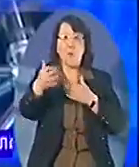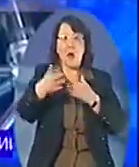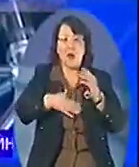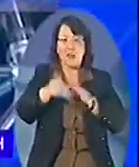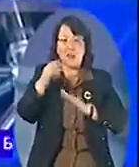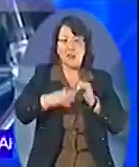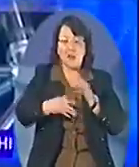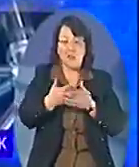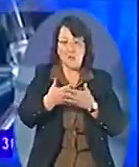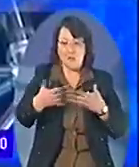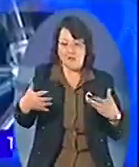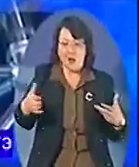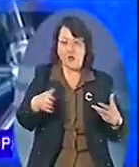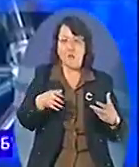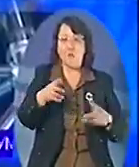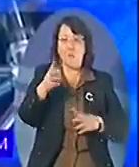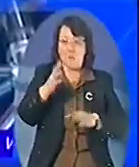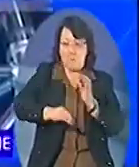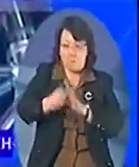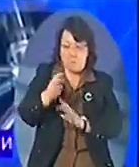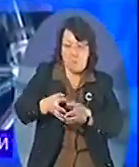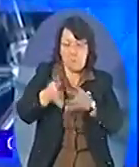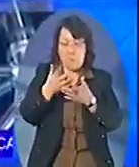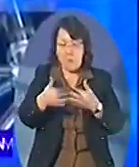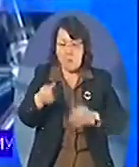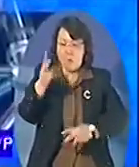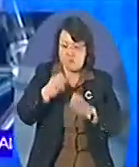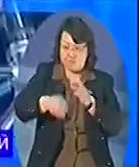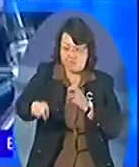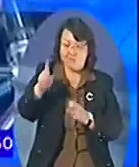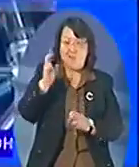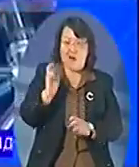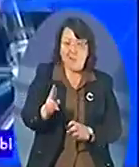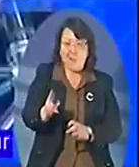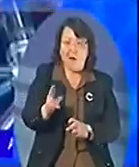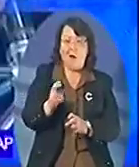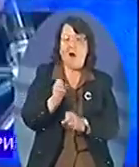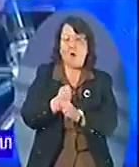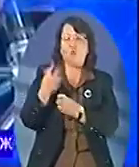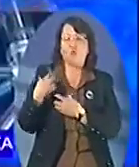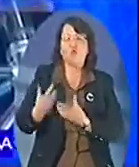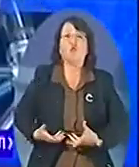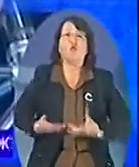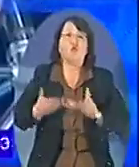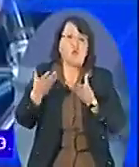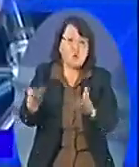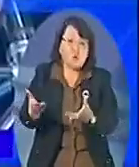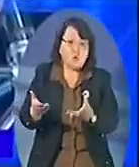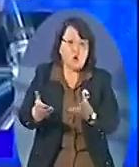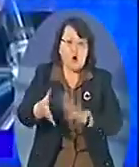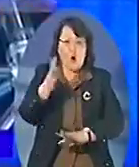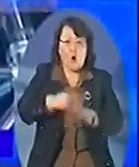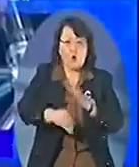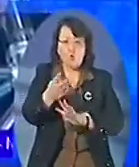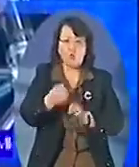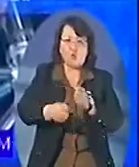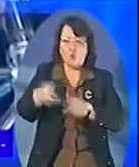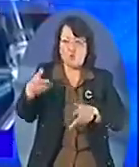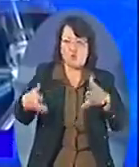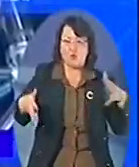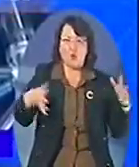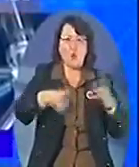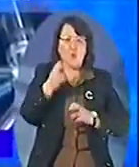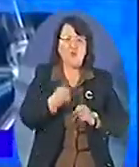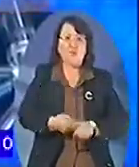сууцыг үйлдвэрлэдэг компани өгсөн. Энэ хавраас хэрэгж тэр компани орон сууцны үйлдвэрлэлийг нэмэгдүүлнэ. Тэр хэрвээ ажилд орох